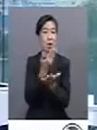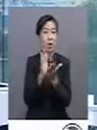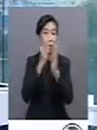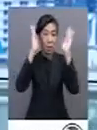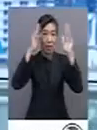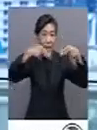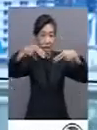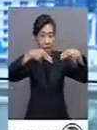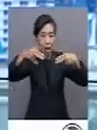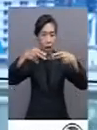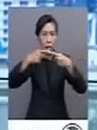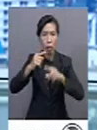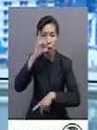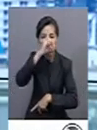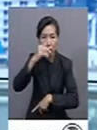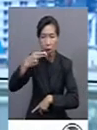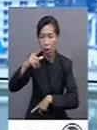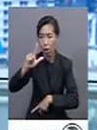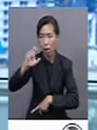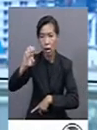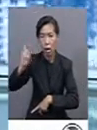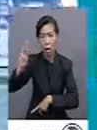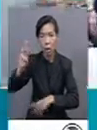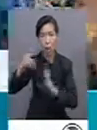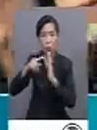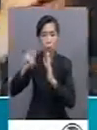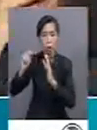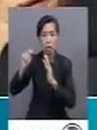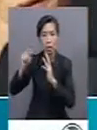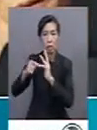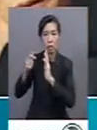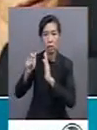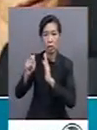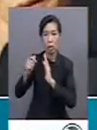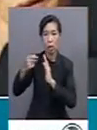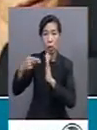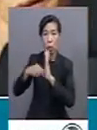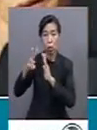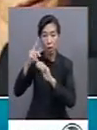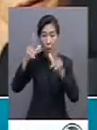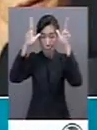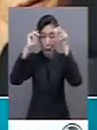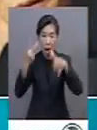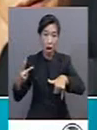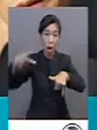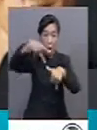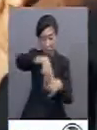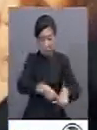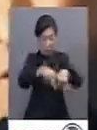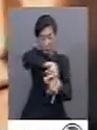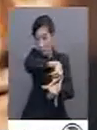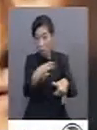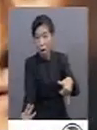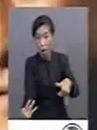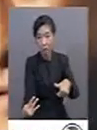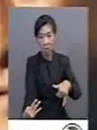าหลิวเต้าหัวประสบอุบัติเหตุระหว่างเข้าฉากที่ต้องขี่ม้าเพราะว่าม้าพยศหลิวเต้าหัวตกจากหลังม้าแล้วโด